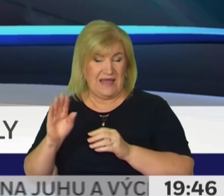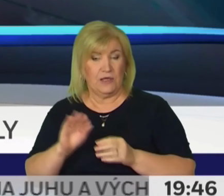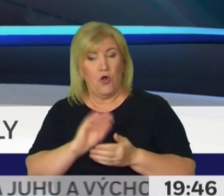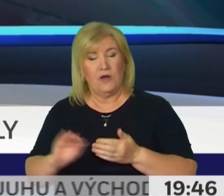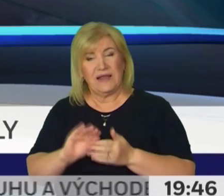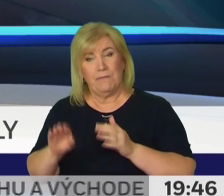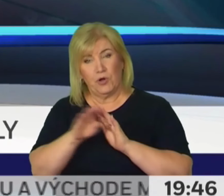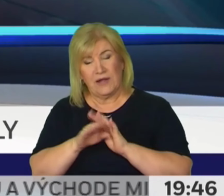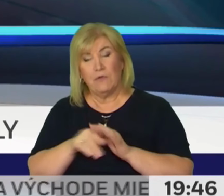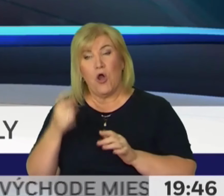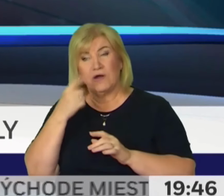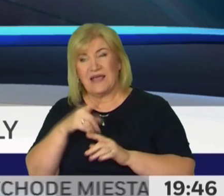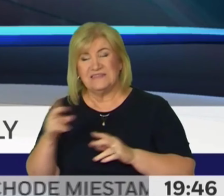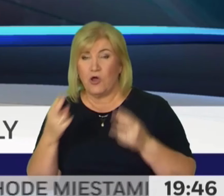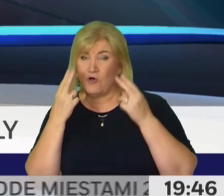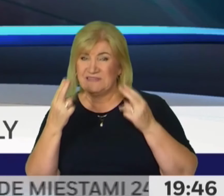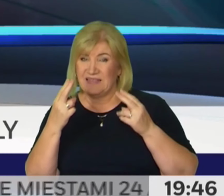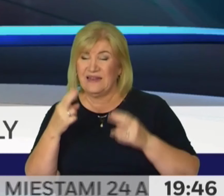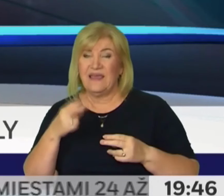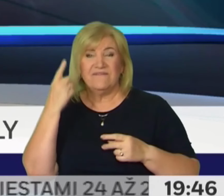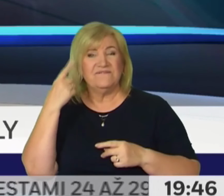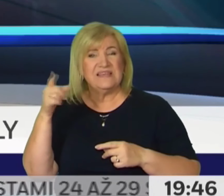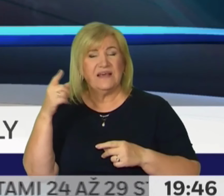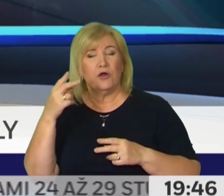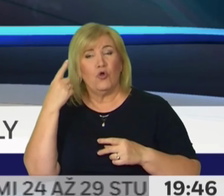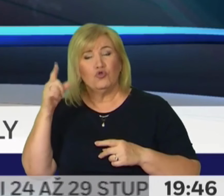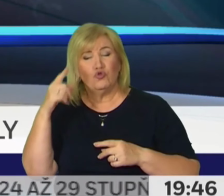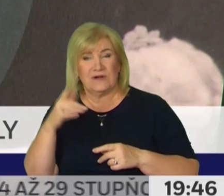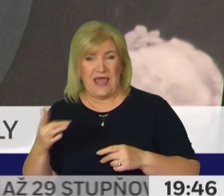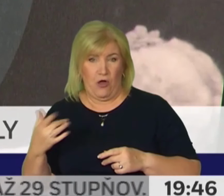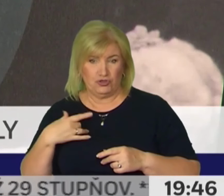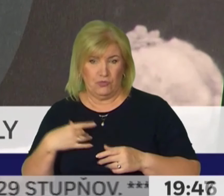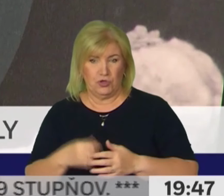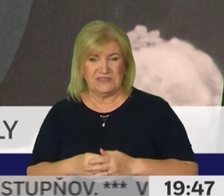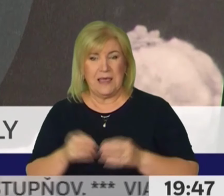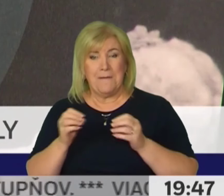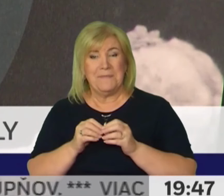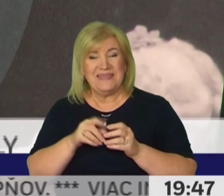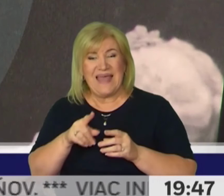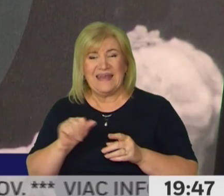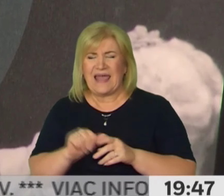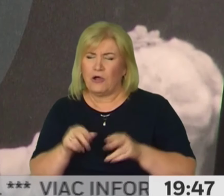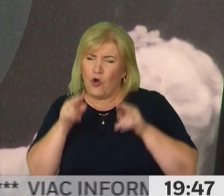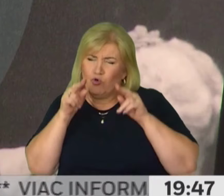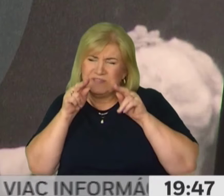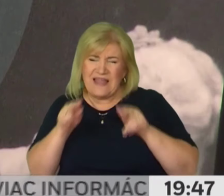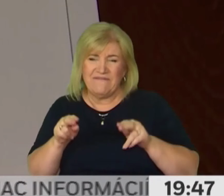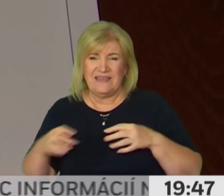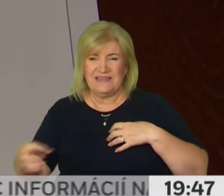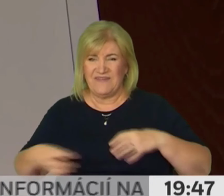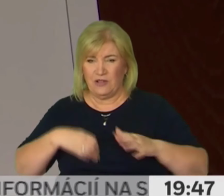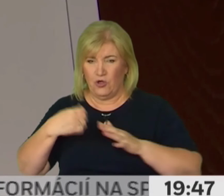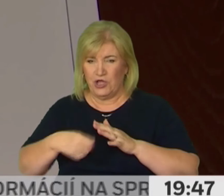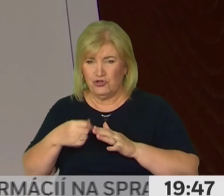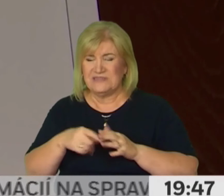českých umelcov, organizátori ocenili aj významné kultúrne osobnosti. Jozef Bednárik sa ako uznávaný divadelný režisér